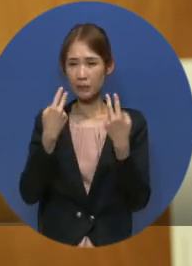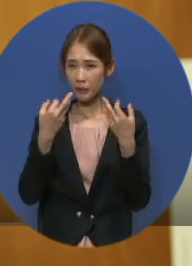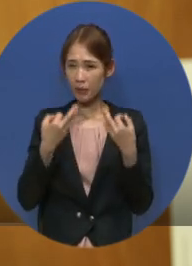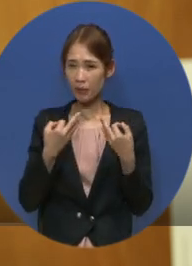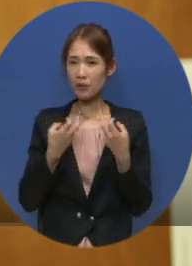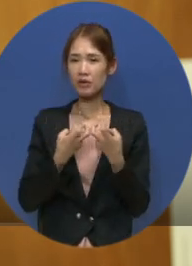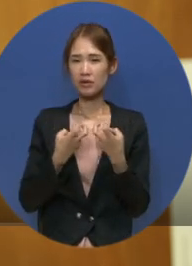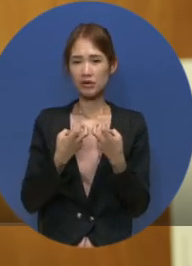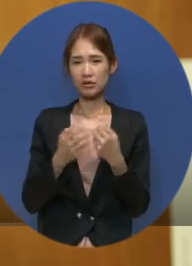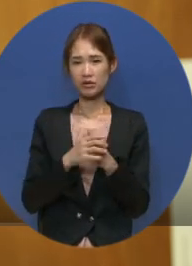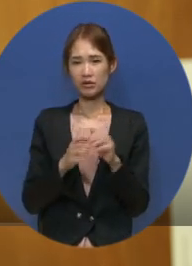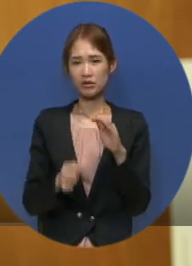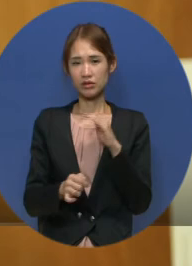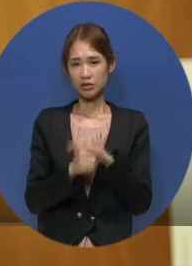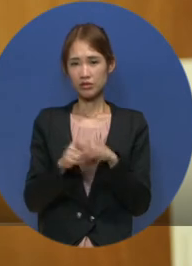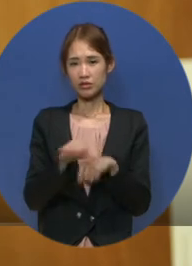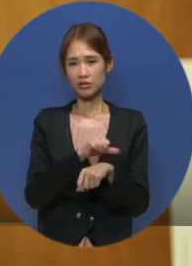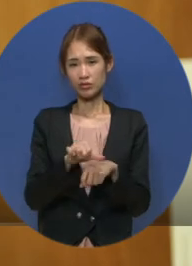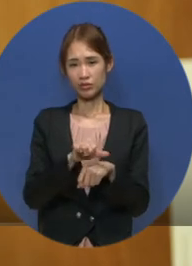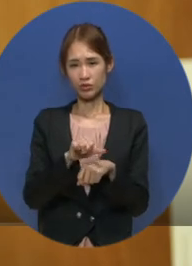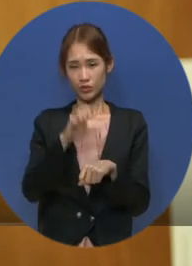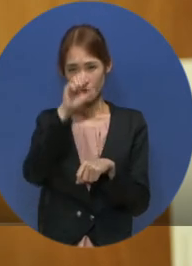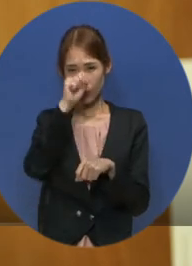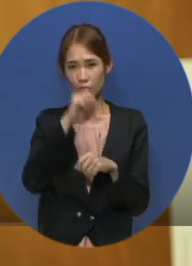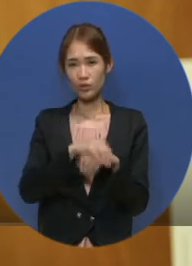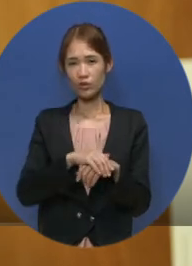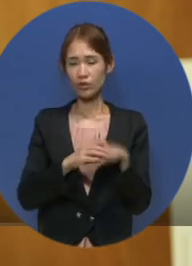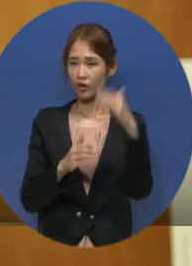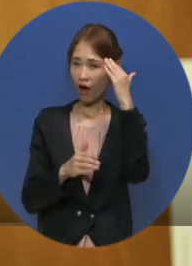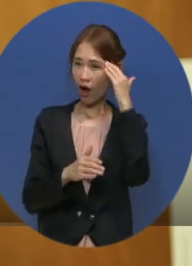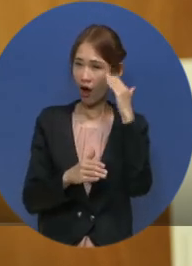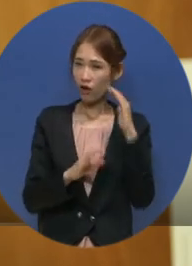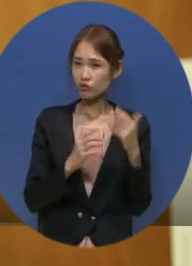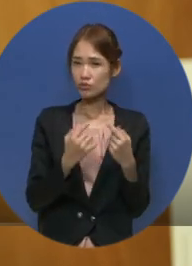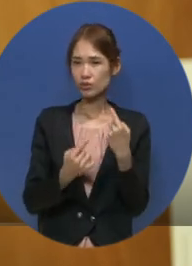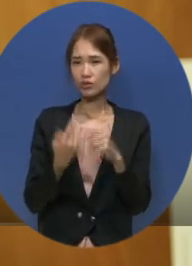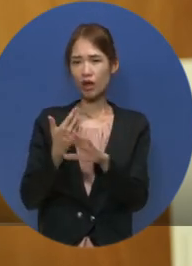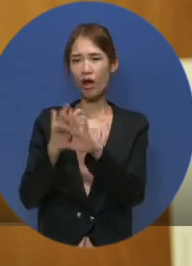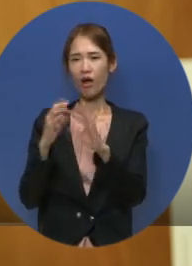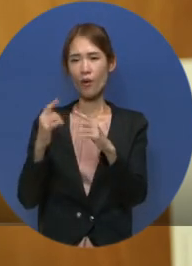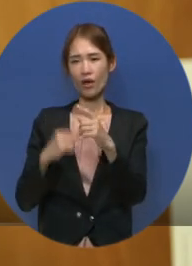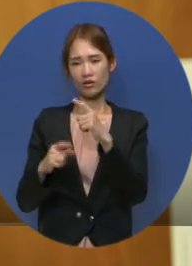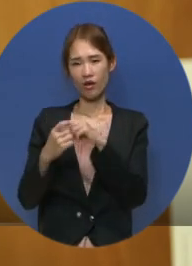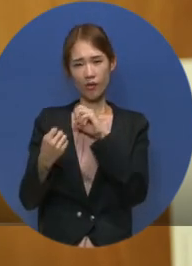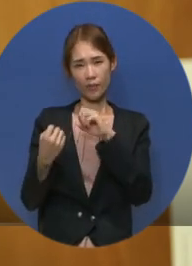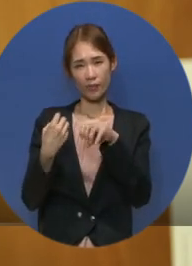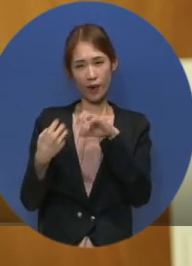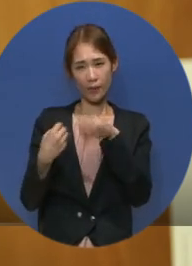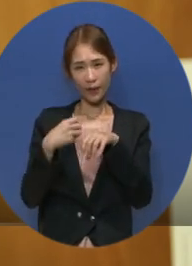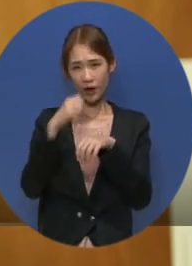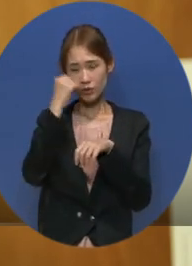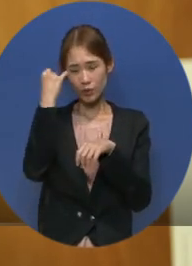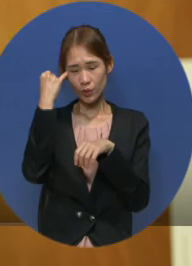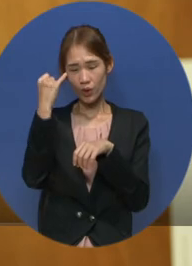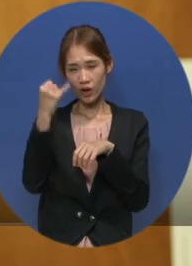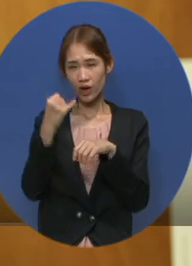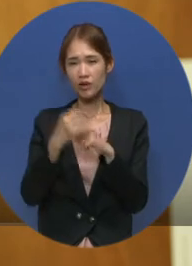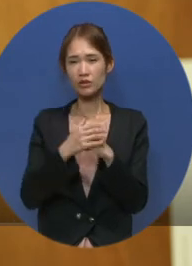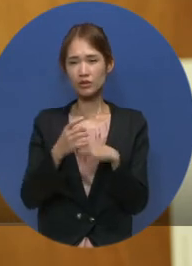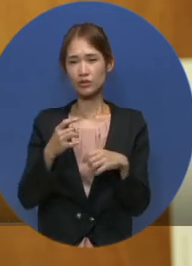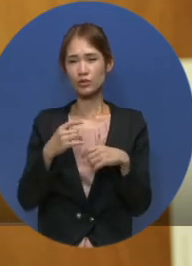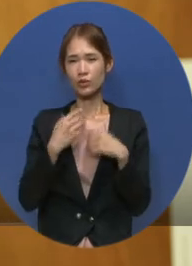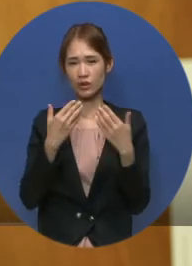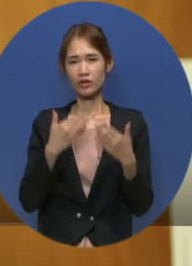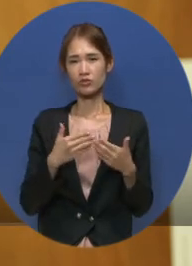의외로 그 독특한 거에 대해서 좋아하는 정도가 국내보다는 해외분들이 훨씬 더 그 아이디어에 대해서 많이 놀라워